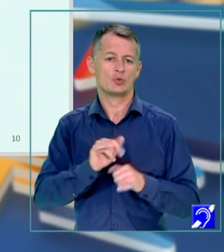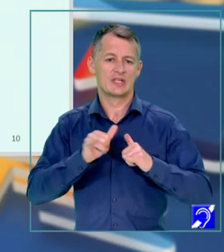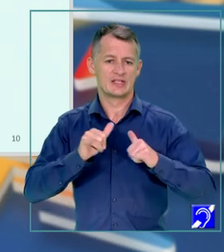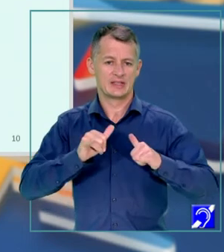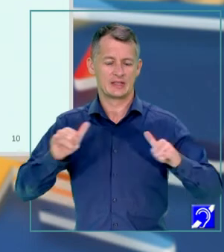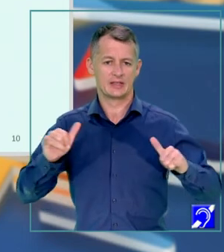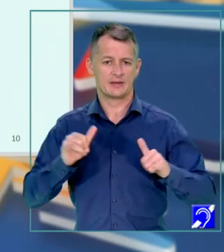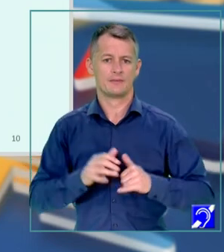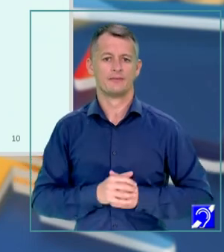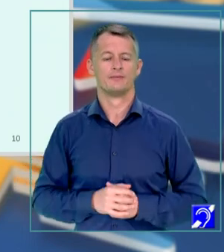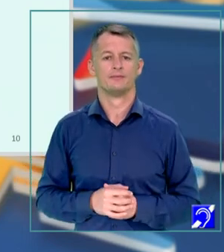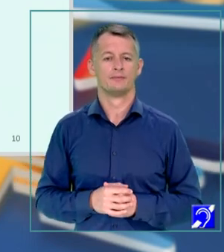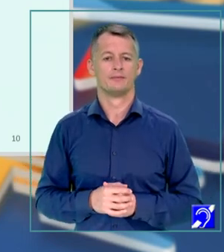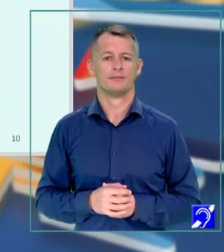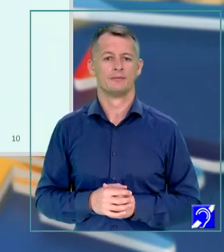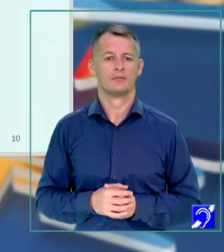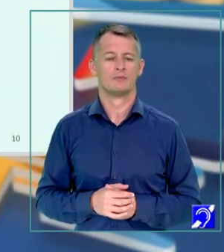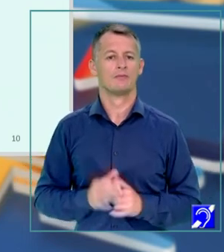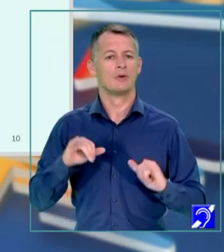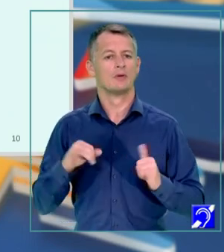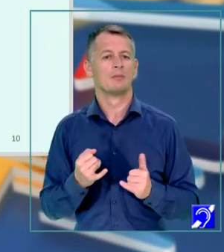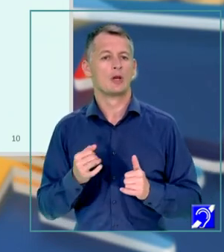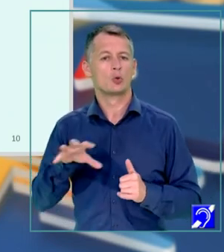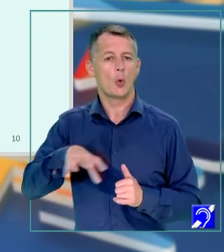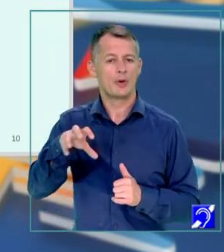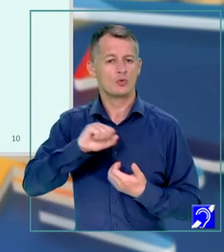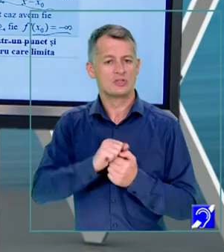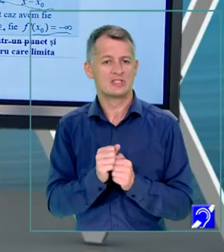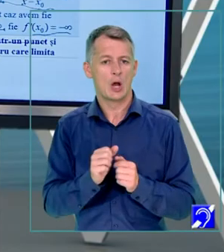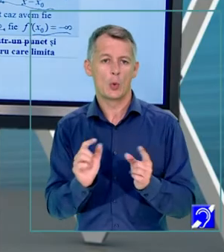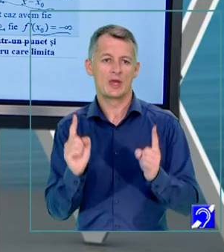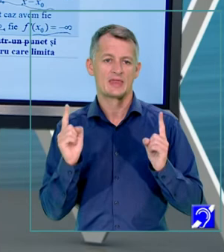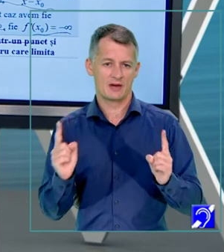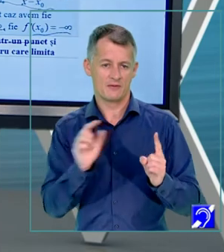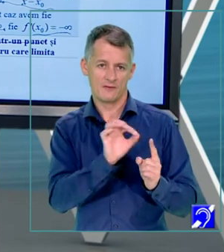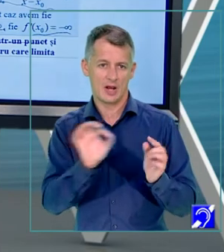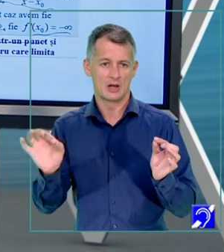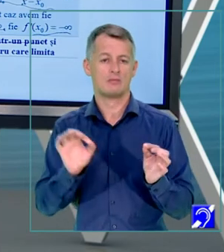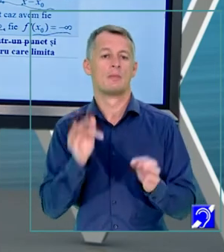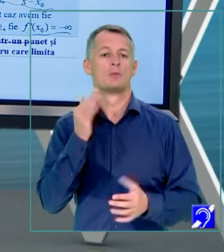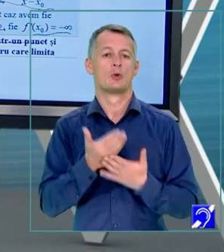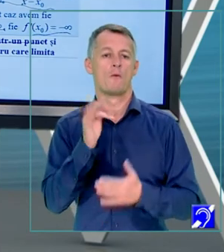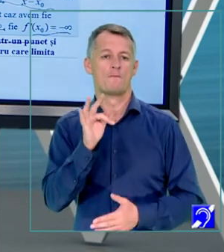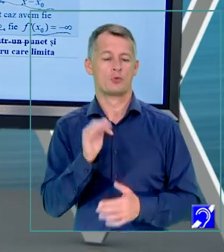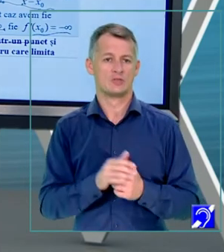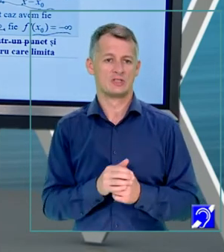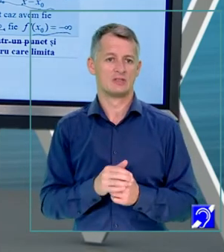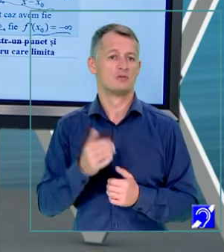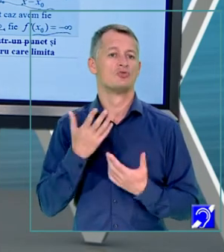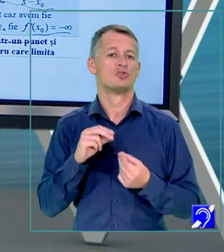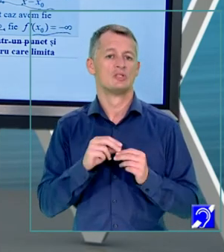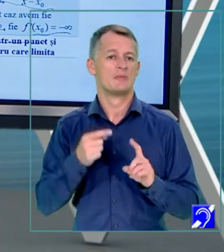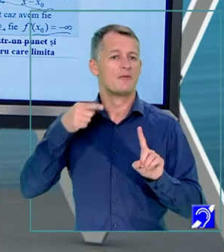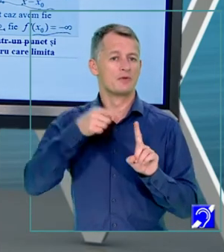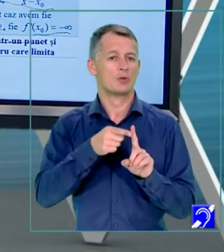să generalizez se extinde de la cazul unui domeniu sau un interval sunt domeniu mai larg al funcții Ce înseamnă funcție să fie derivat zonă mai